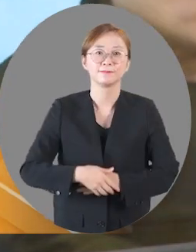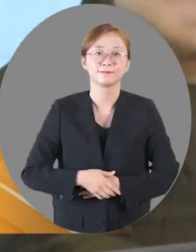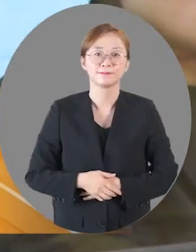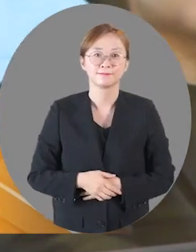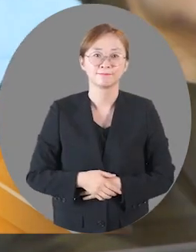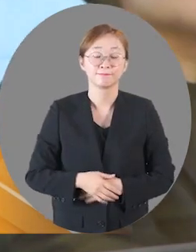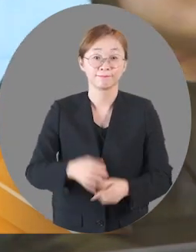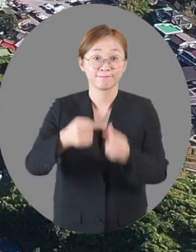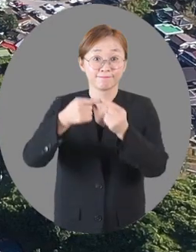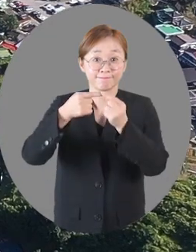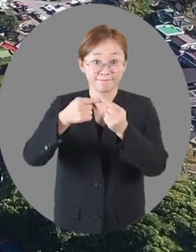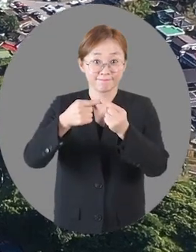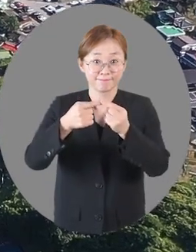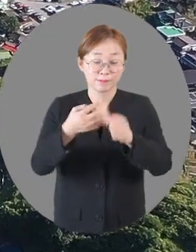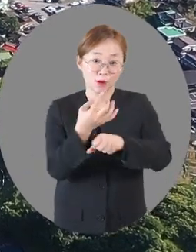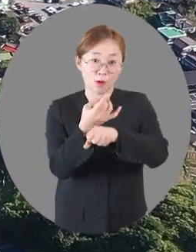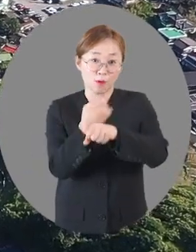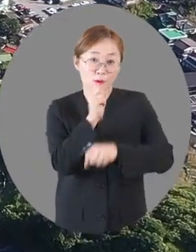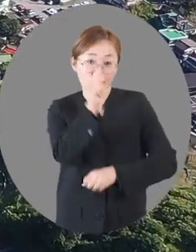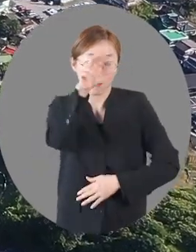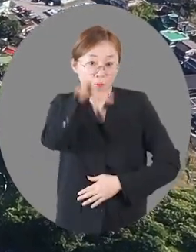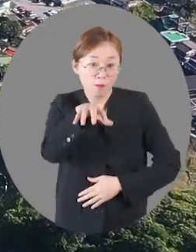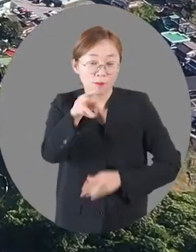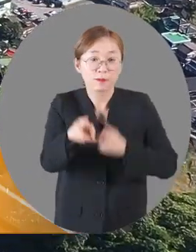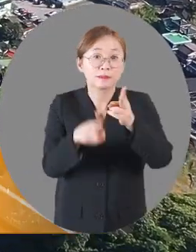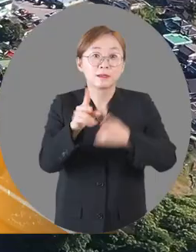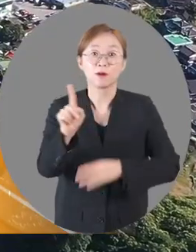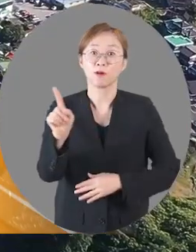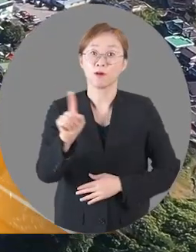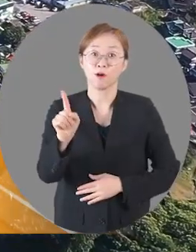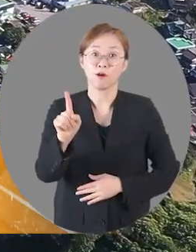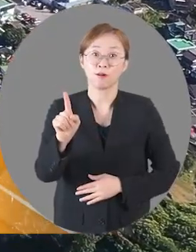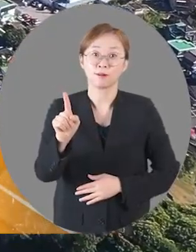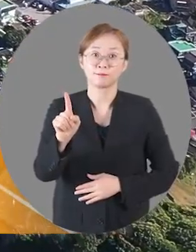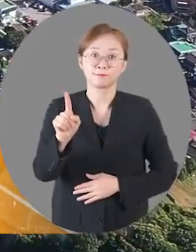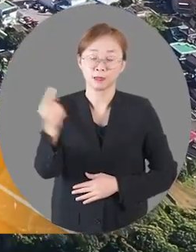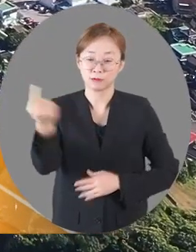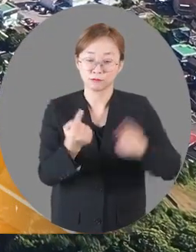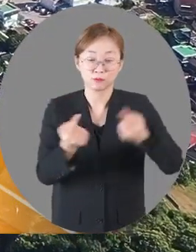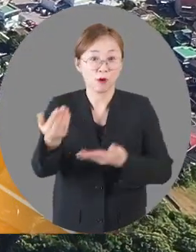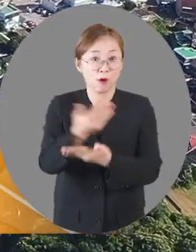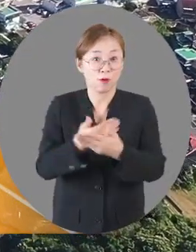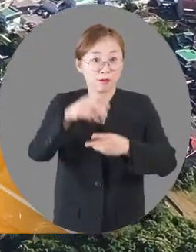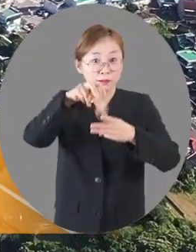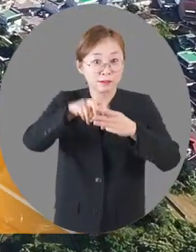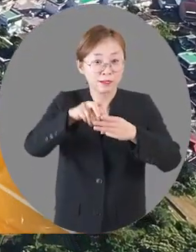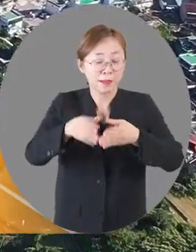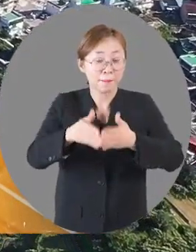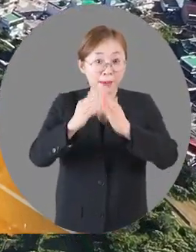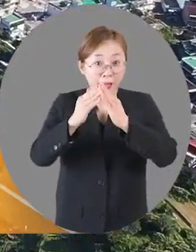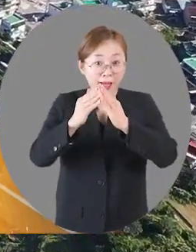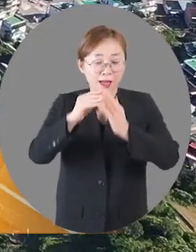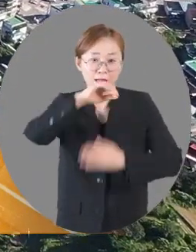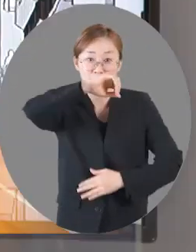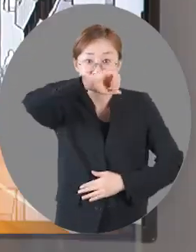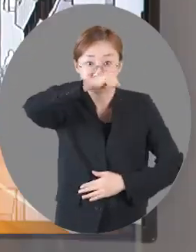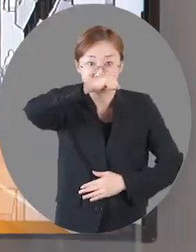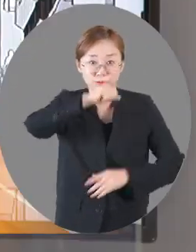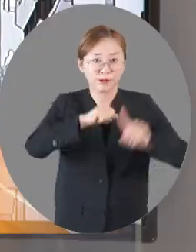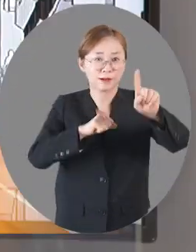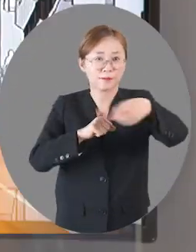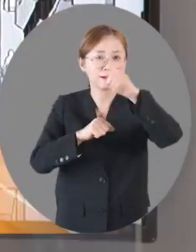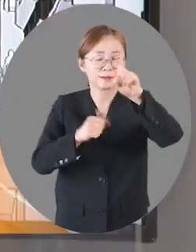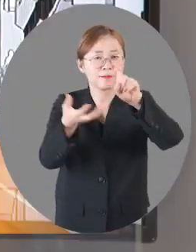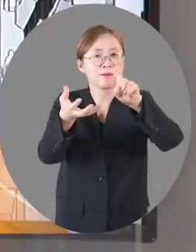발표됐습니다. 첫 번째로 옥룡동 도시재생의 핵심 사업인 공산성 어울림센터 조성 사업은 사업비